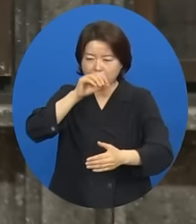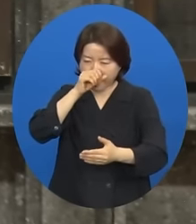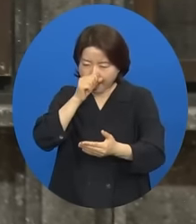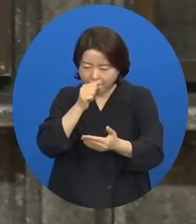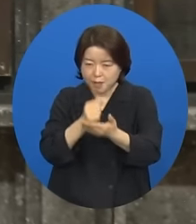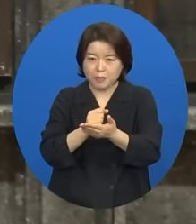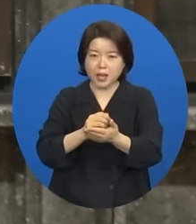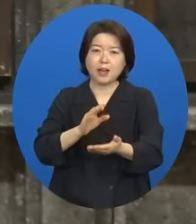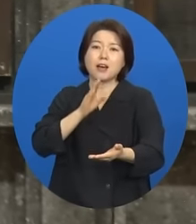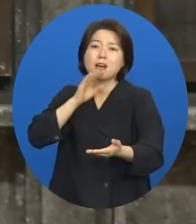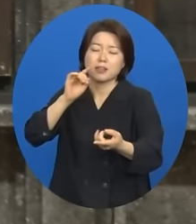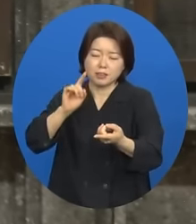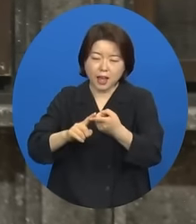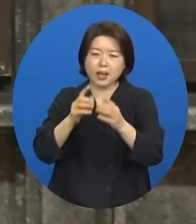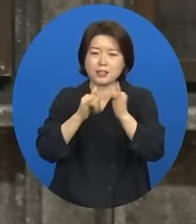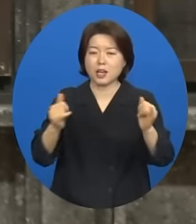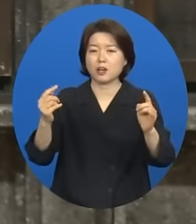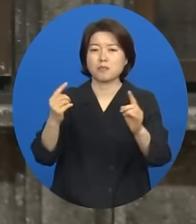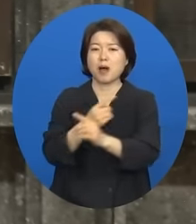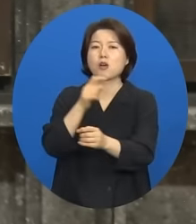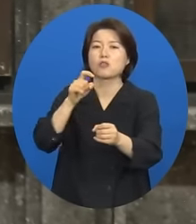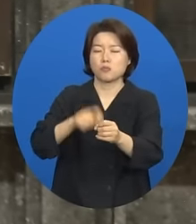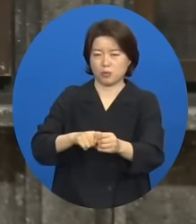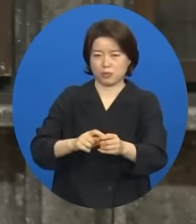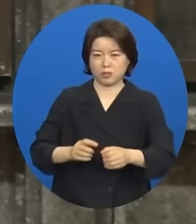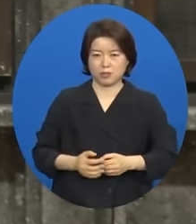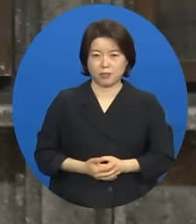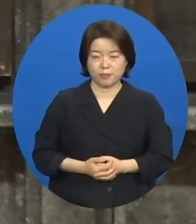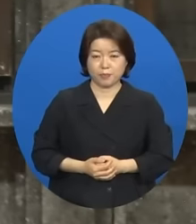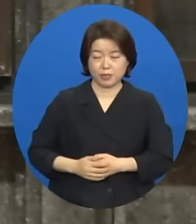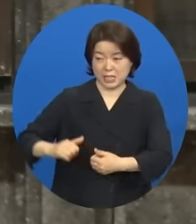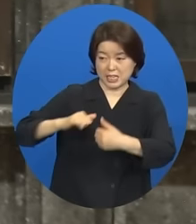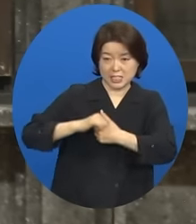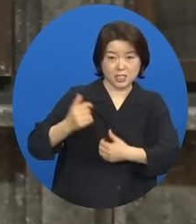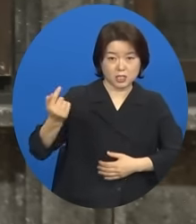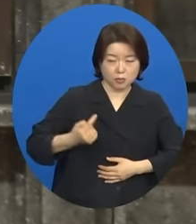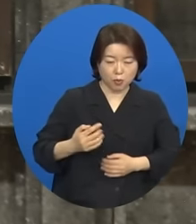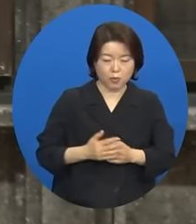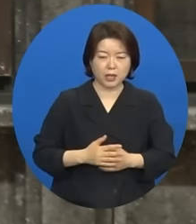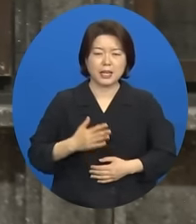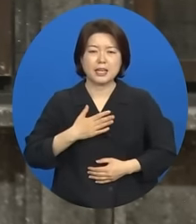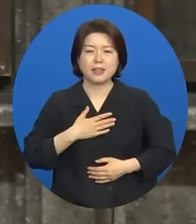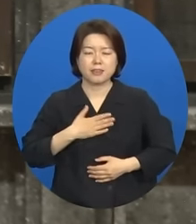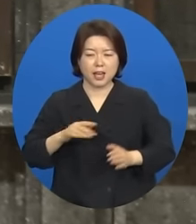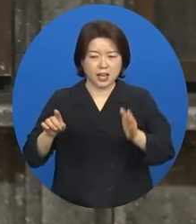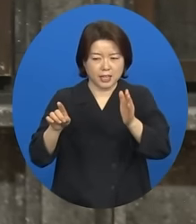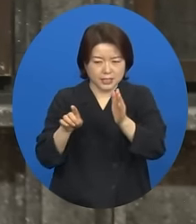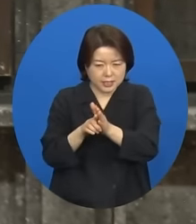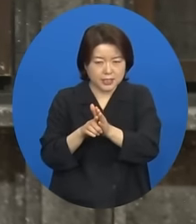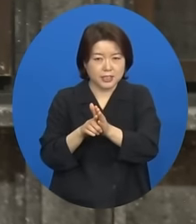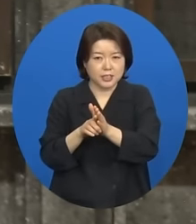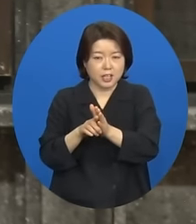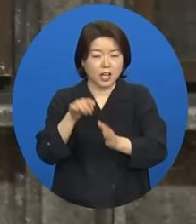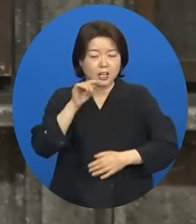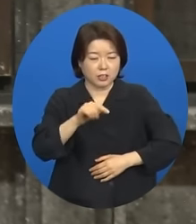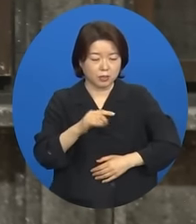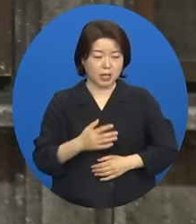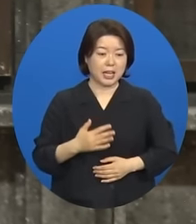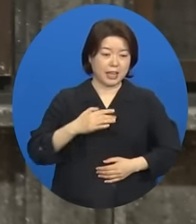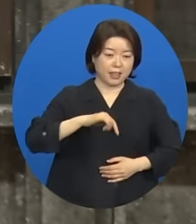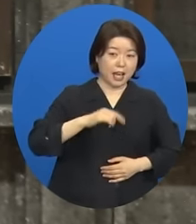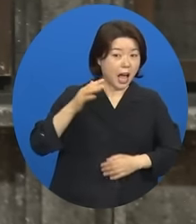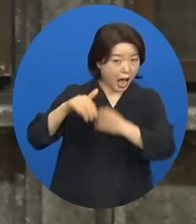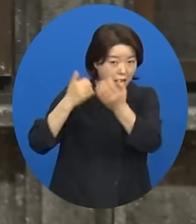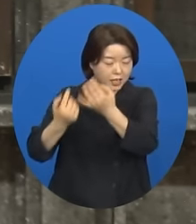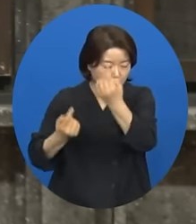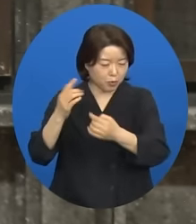만드시기 위함이고, 씨름을 걸어오신 이유는 야곱의 옛 본성, 자기를 신뢰하는 것을 철회하기 위함이고, 씨름을